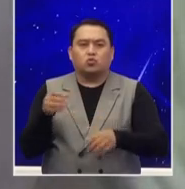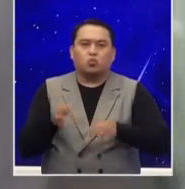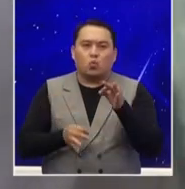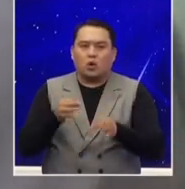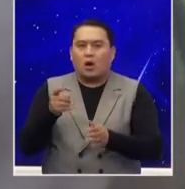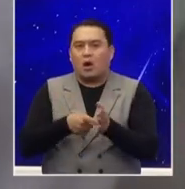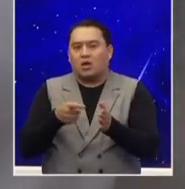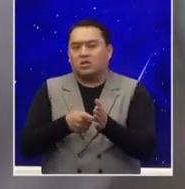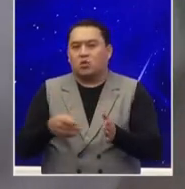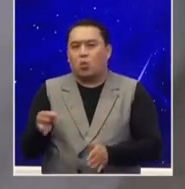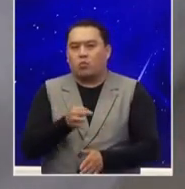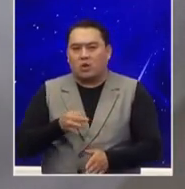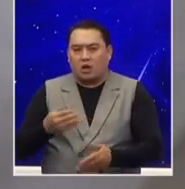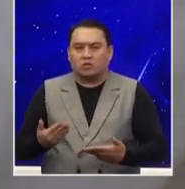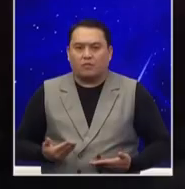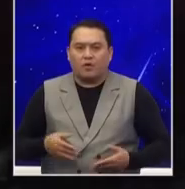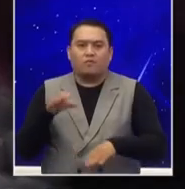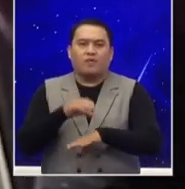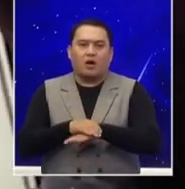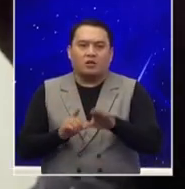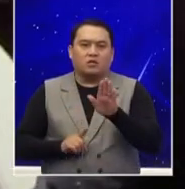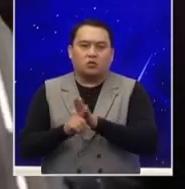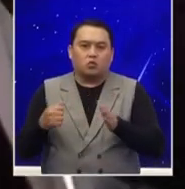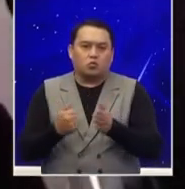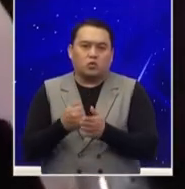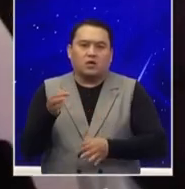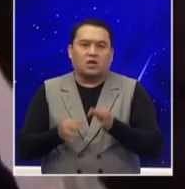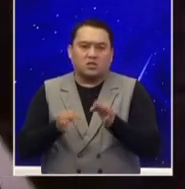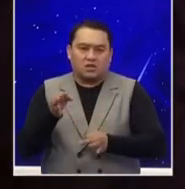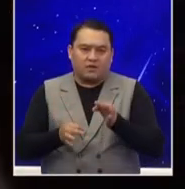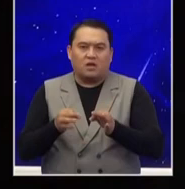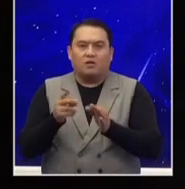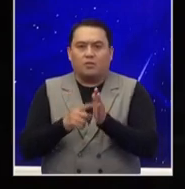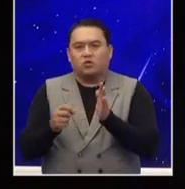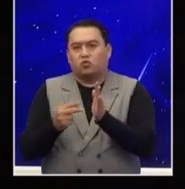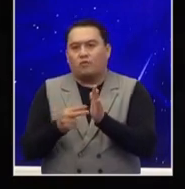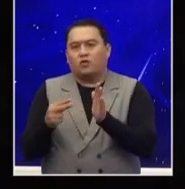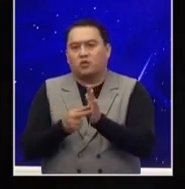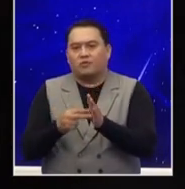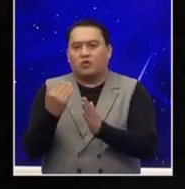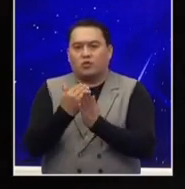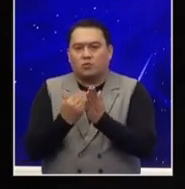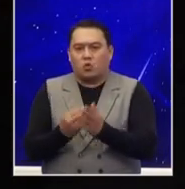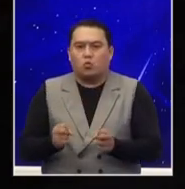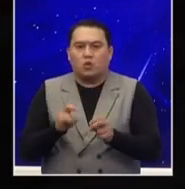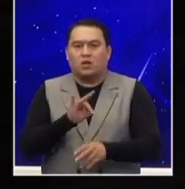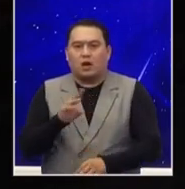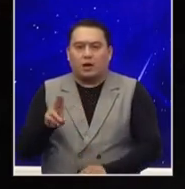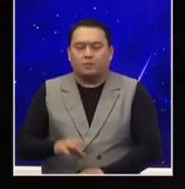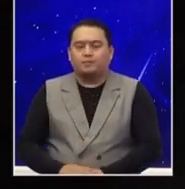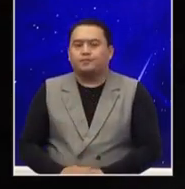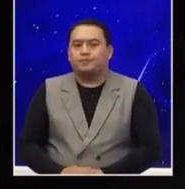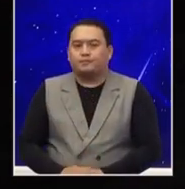карагандинской области по данному факту начато досудебное расследование по статье 188 части